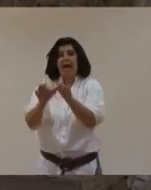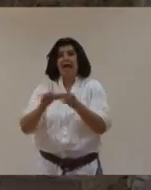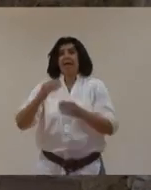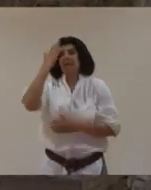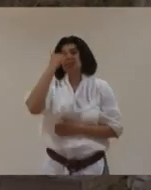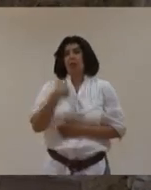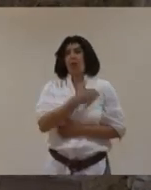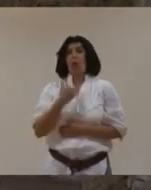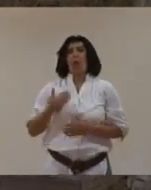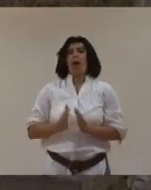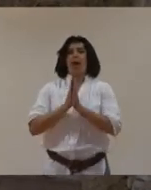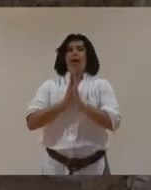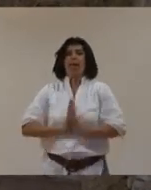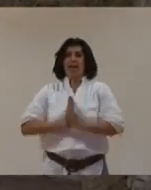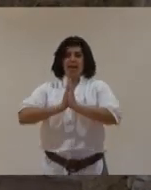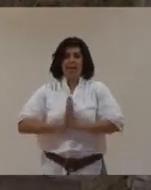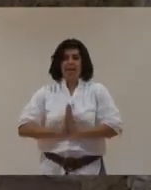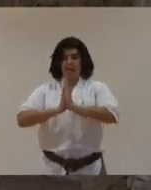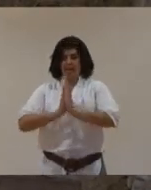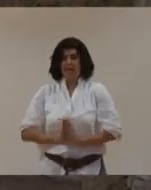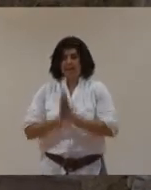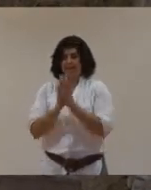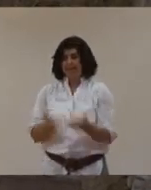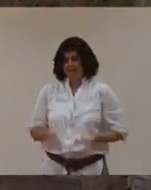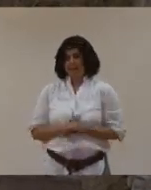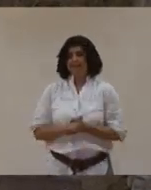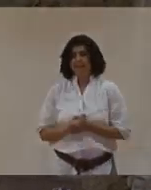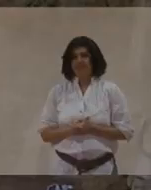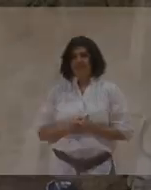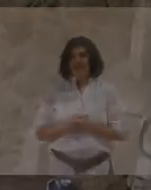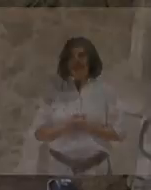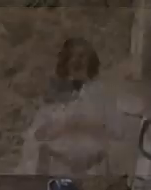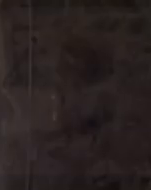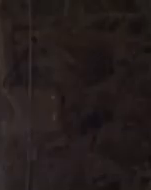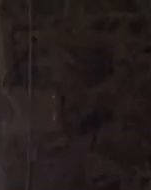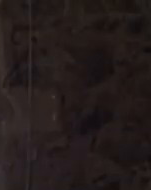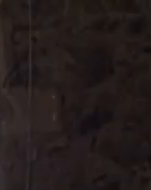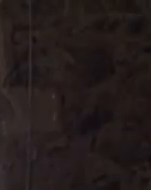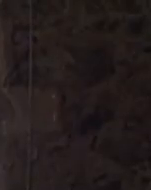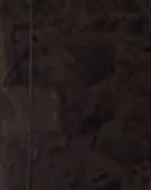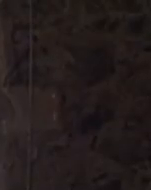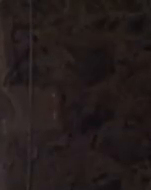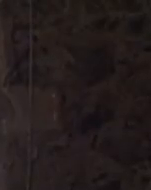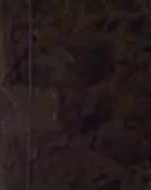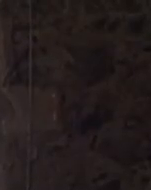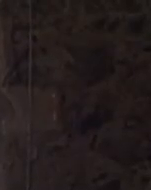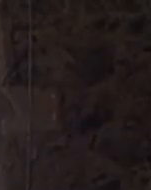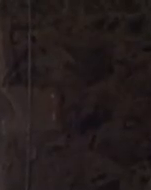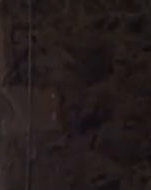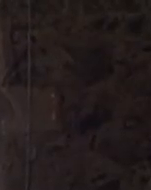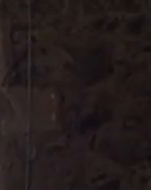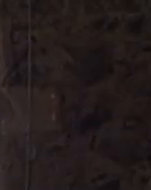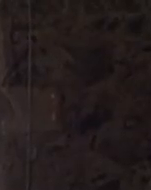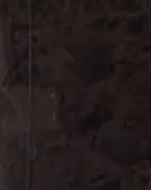Une chapelle et sa sacristie occupent le premier niveau du donjon. C'est la seule salle du château avec sa voûte sous coupole,